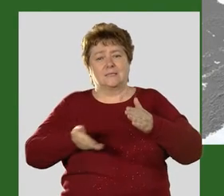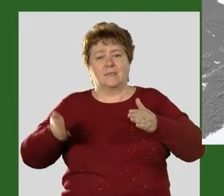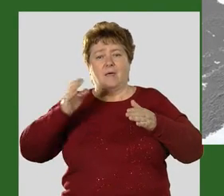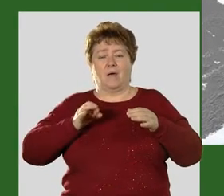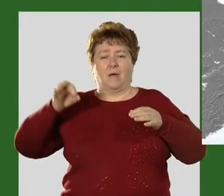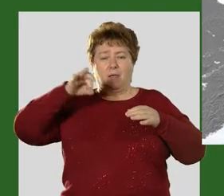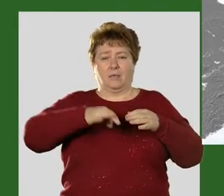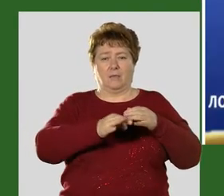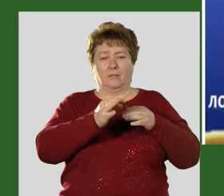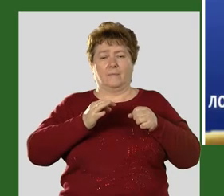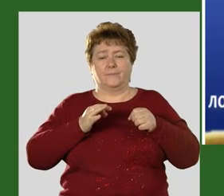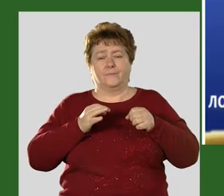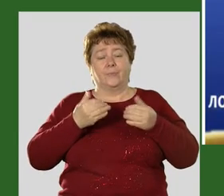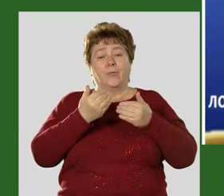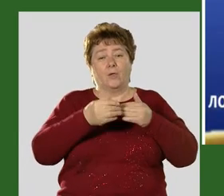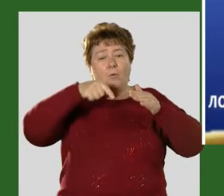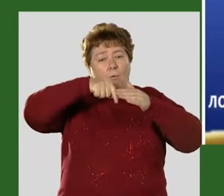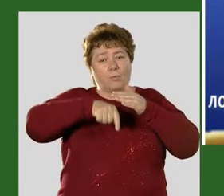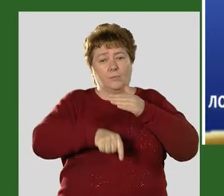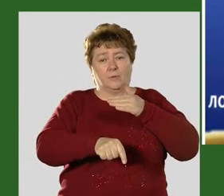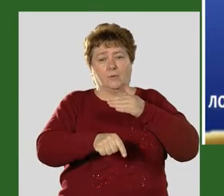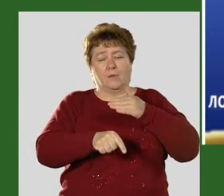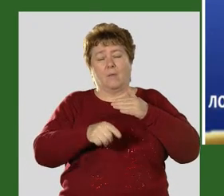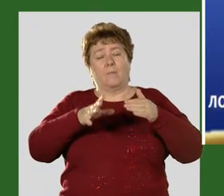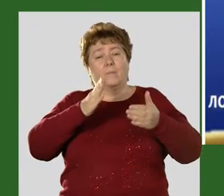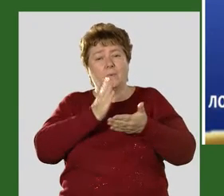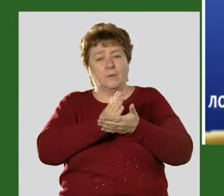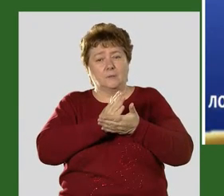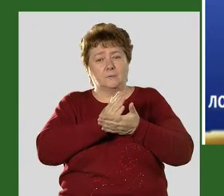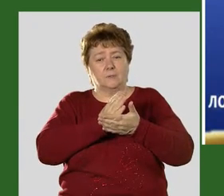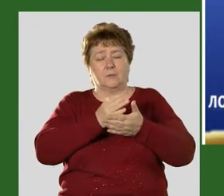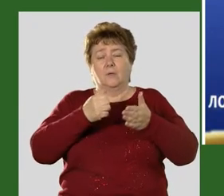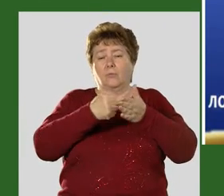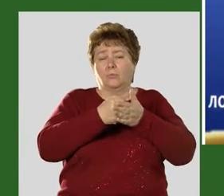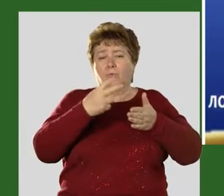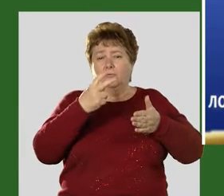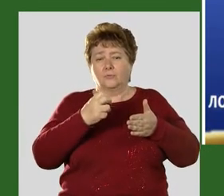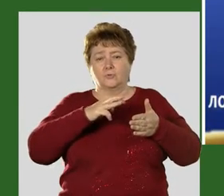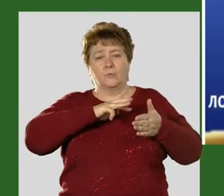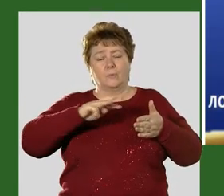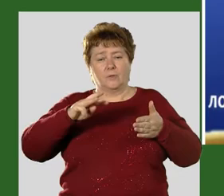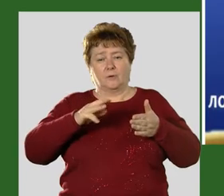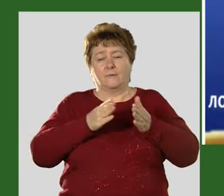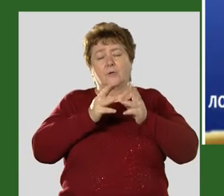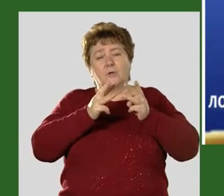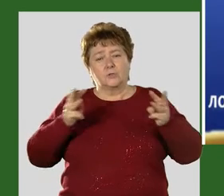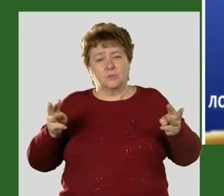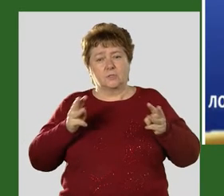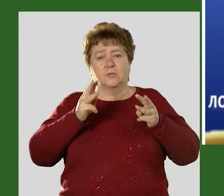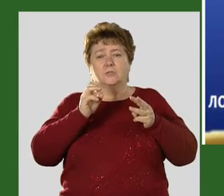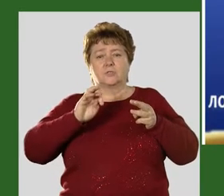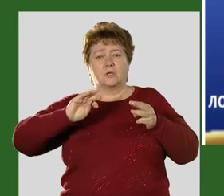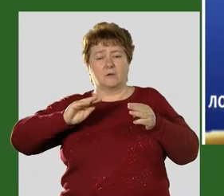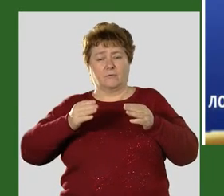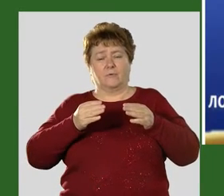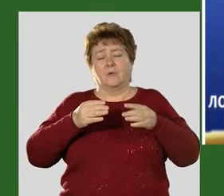океана. Ее глубина бывает обычно до 200 метров. Ширина шельфа